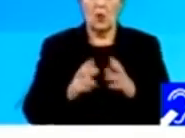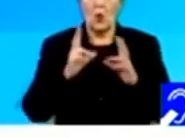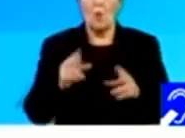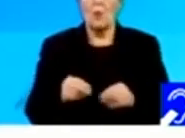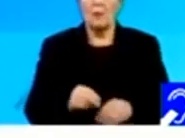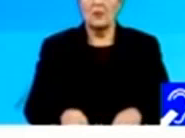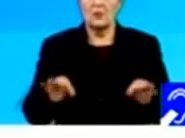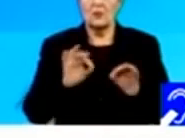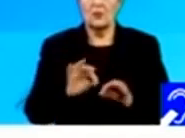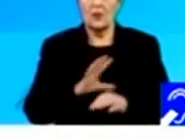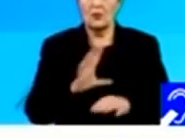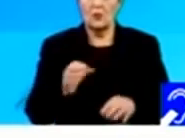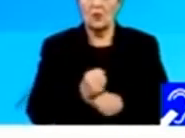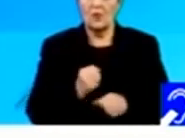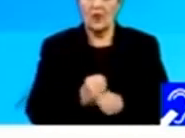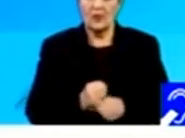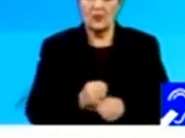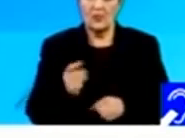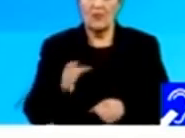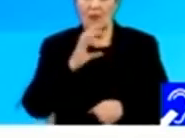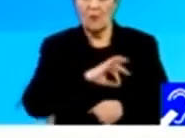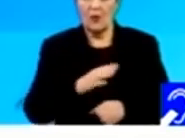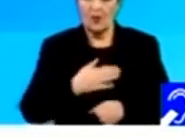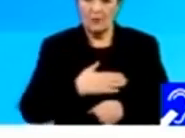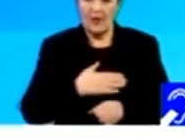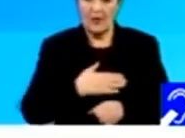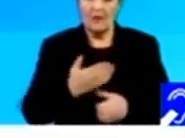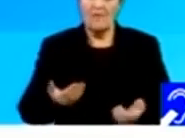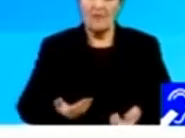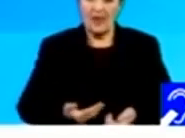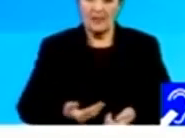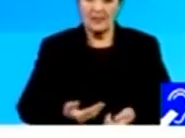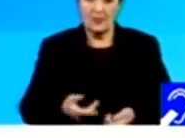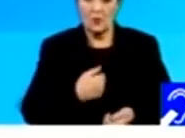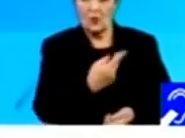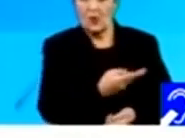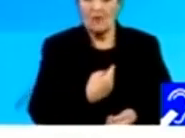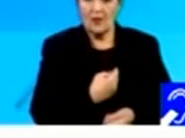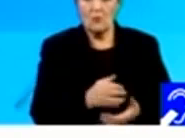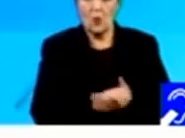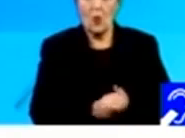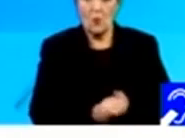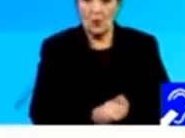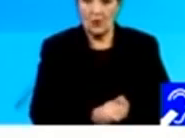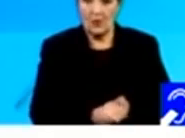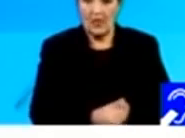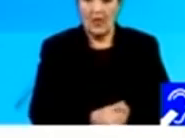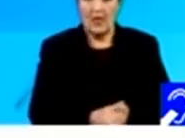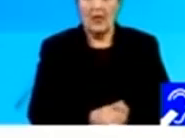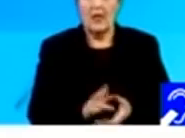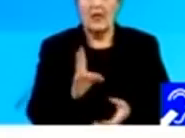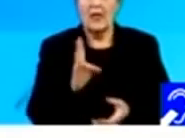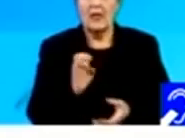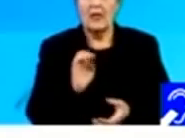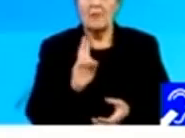fac niciodată în ce privește principiile și valorile mele. De asta nu avem nimic în comun cu ei. Nimic absolut.